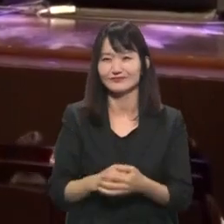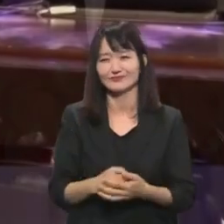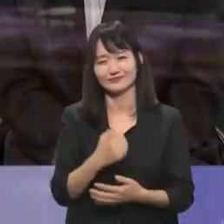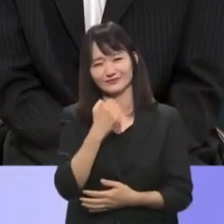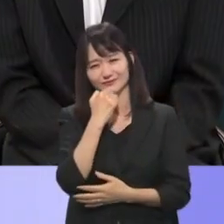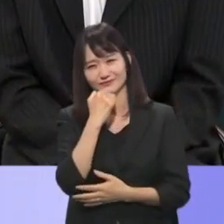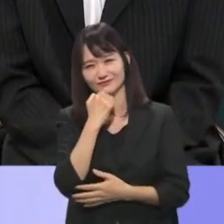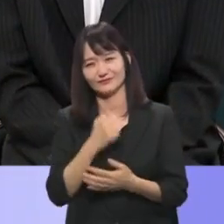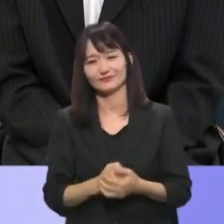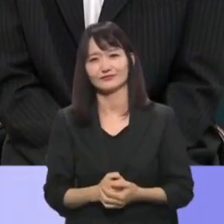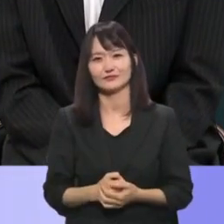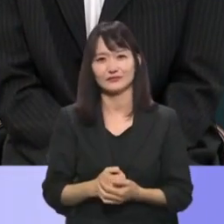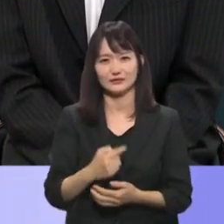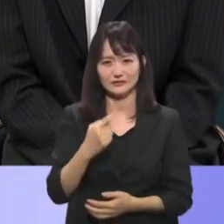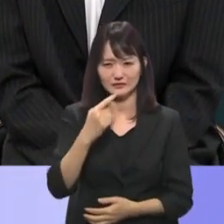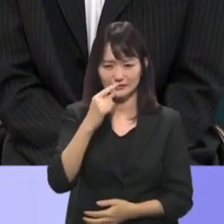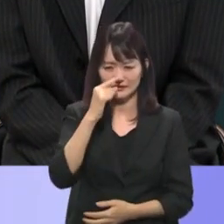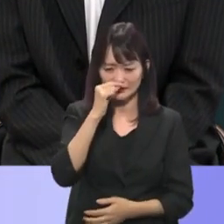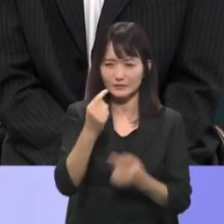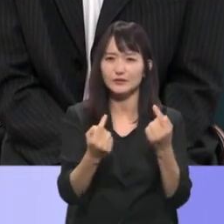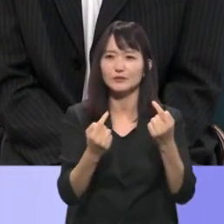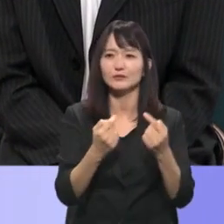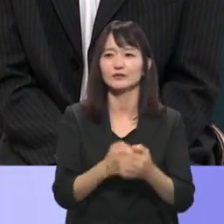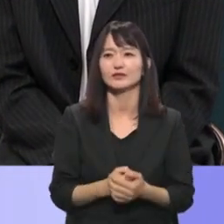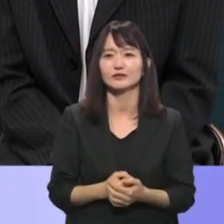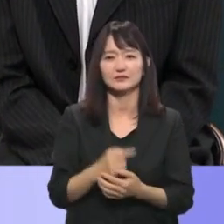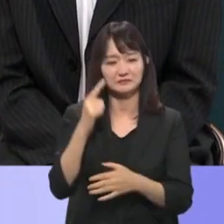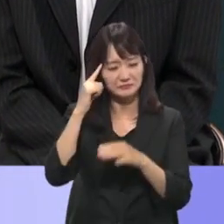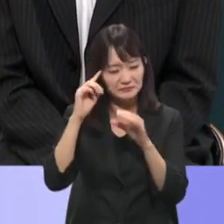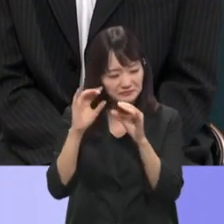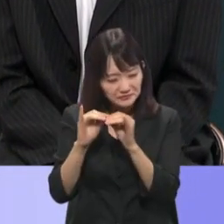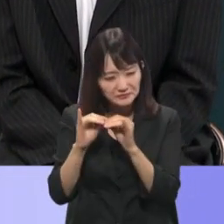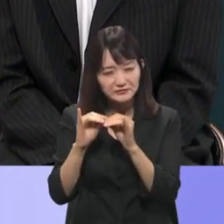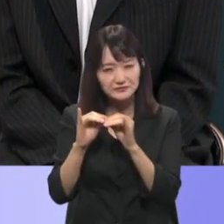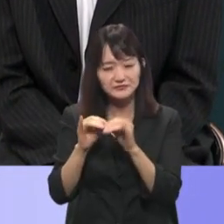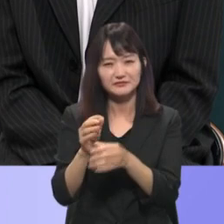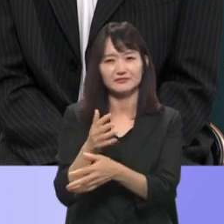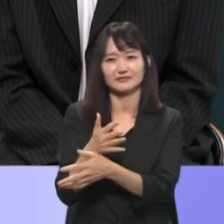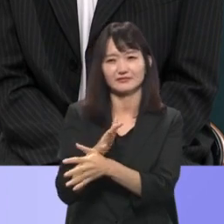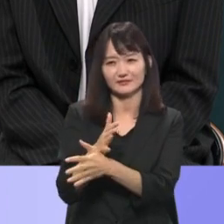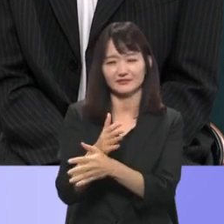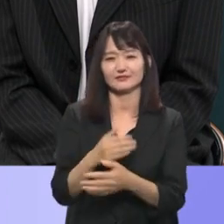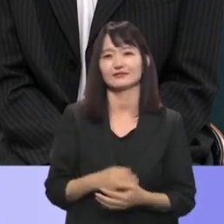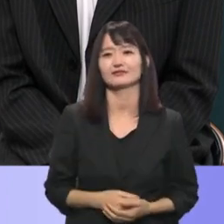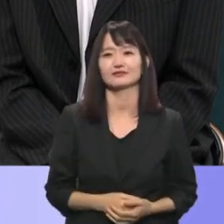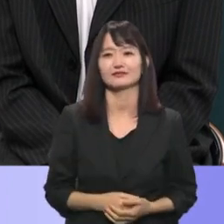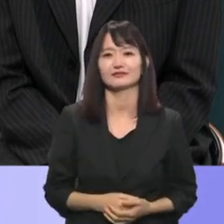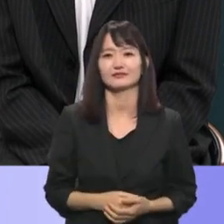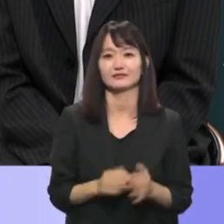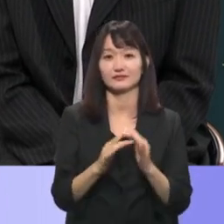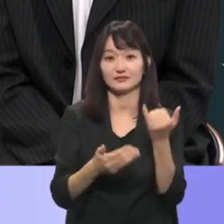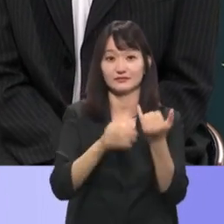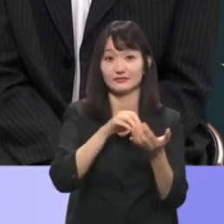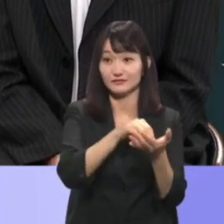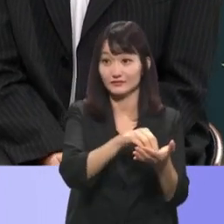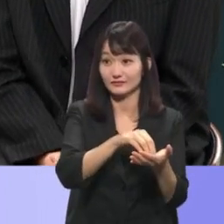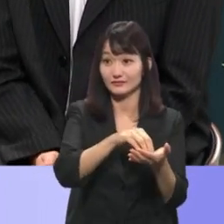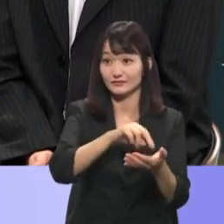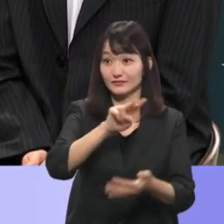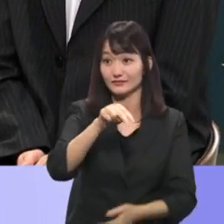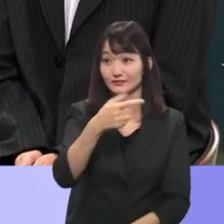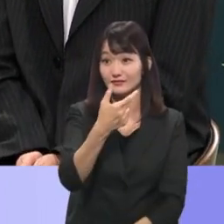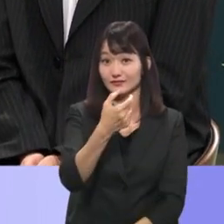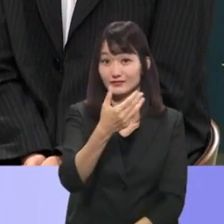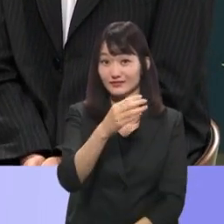개그로대 활약 중이신 두 개그맨 오셨는데 숏박스 구독자가 270만인가요 제가